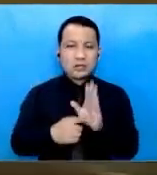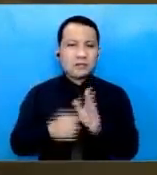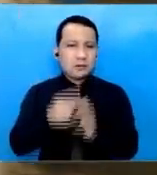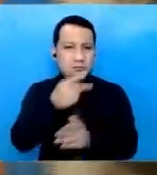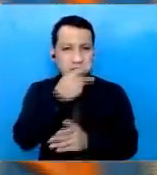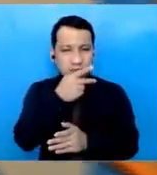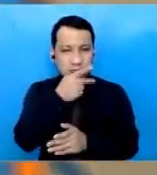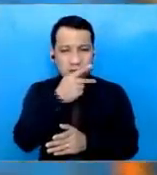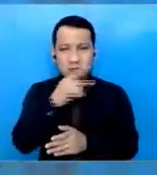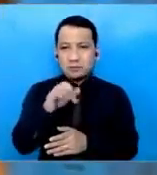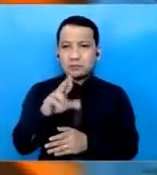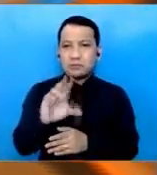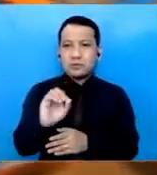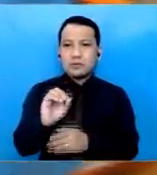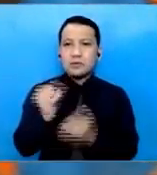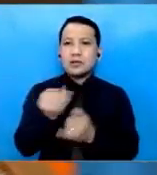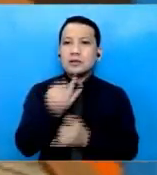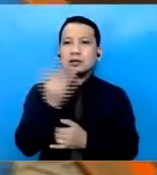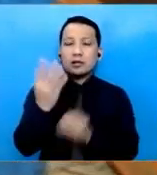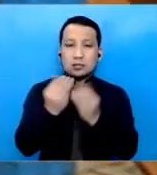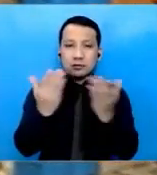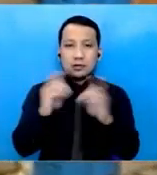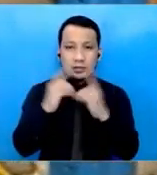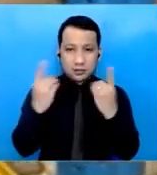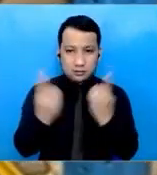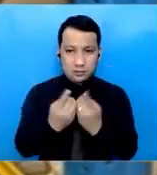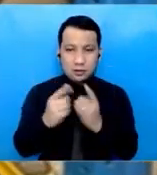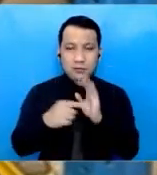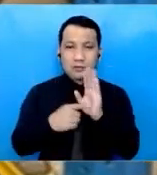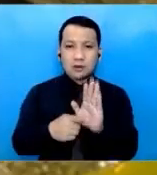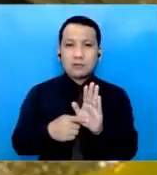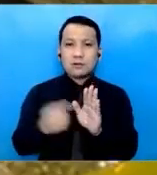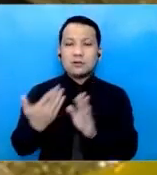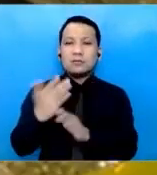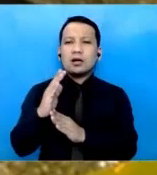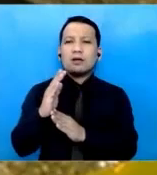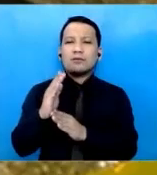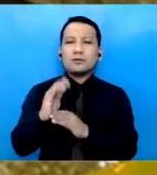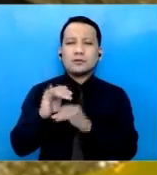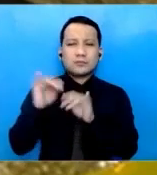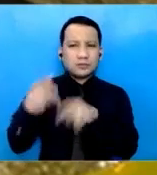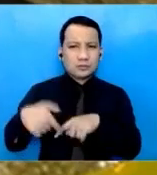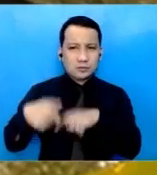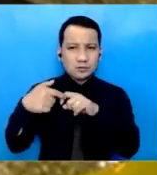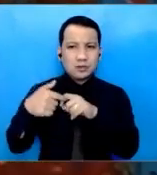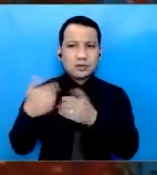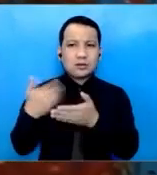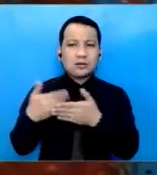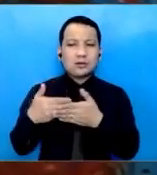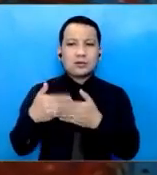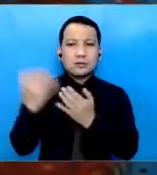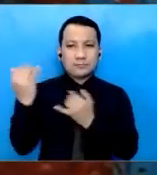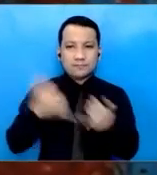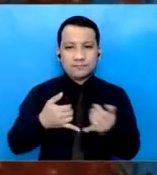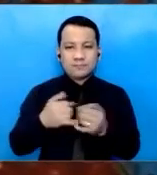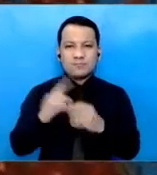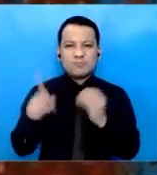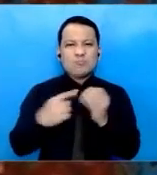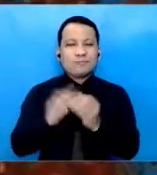Sa ngayon, ilang tauhan ang dalawang departamento ng BOC ang nasa floating status kaugnay ng ginagawang investigasyon ng ahensya tungkol sa